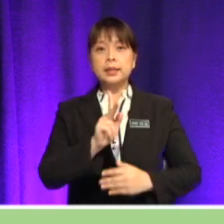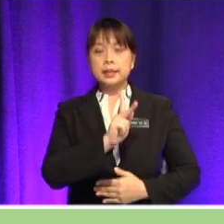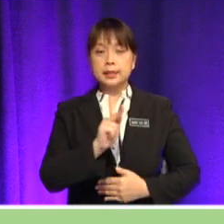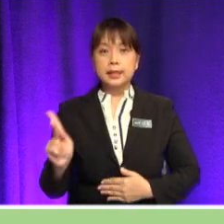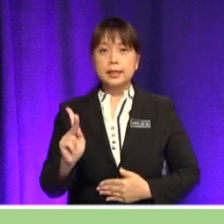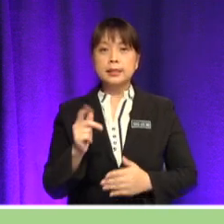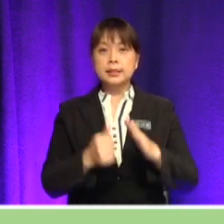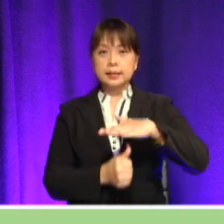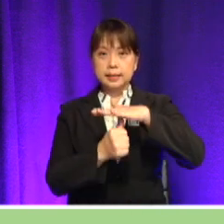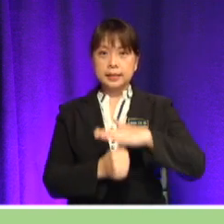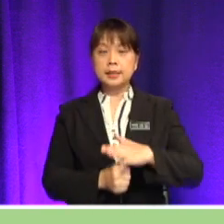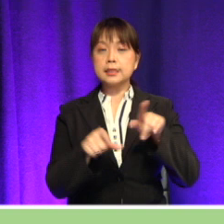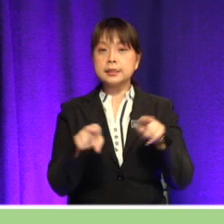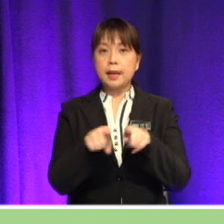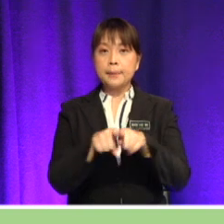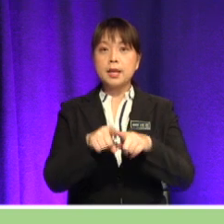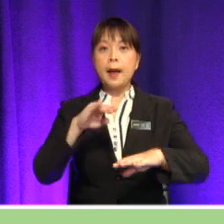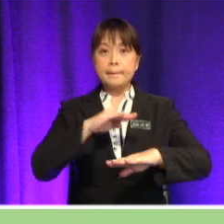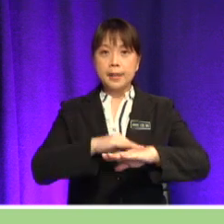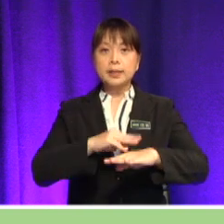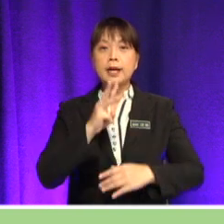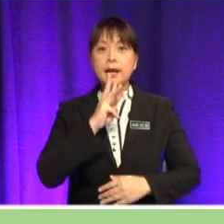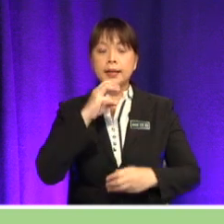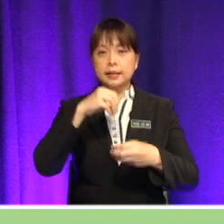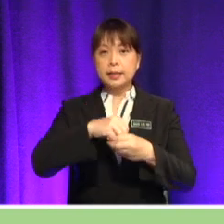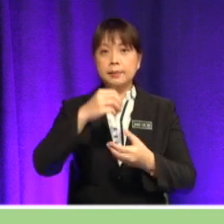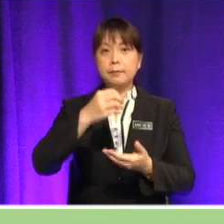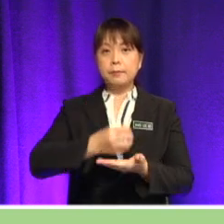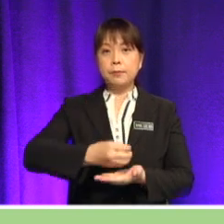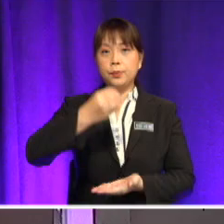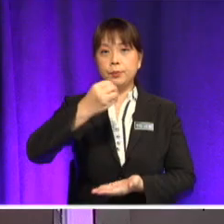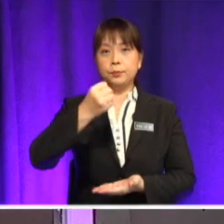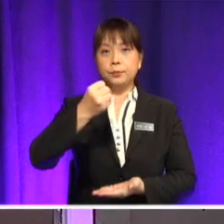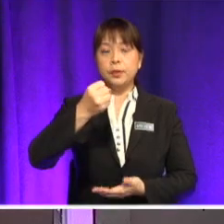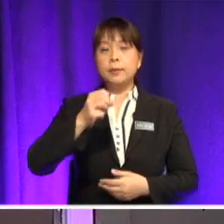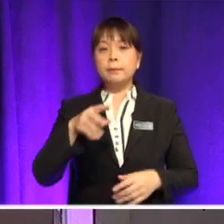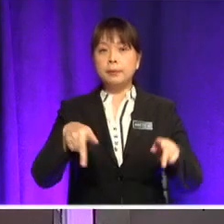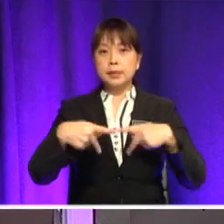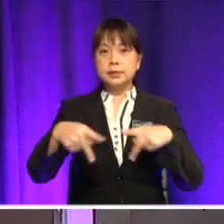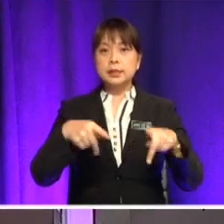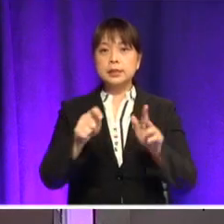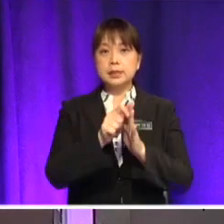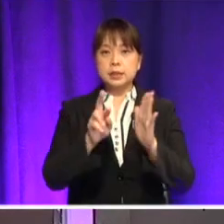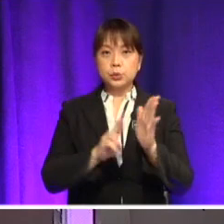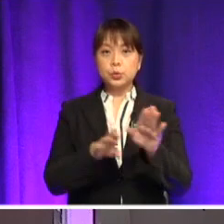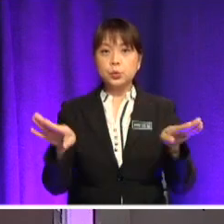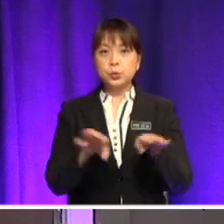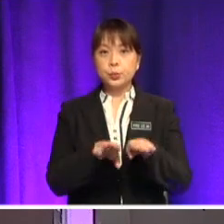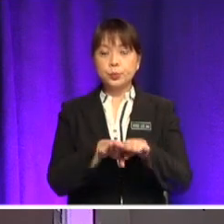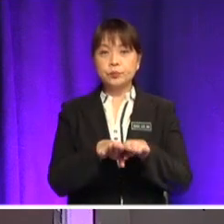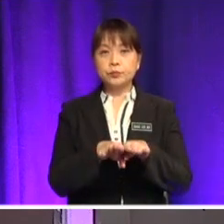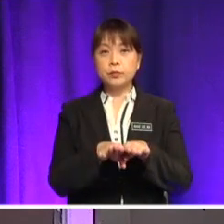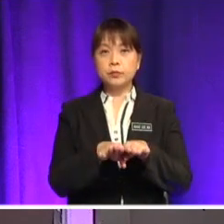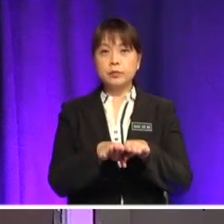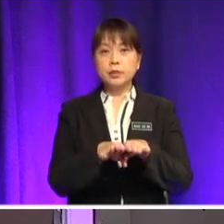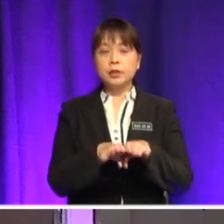tekanan seragam pada air di dalam botol plastik tertutup jadi jangan jangan keliru Cikgu